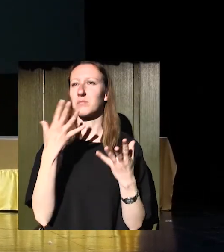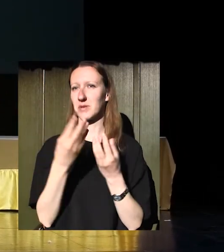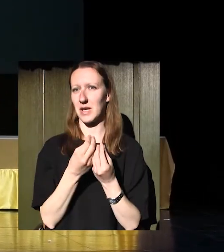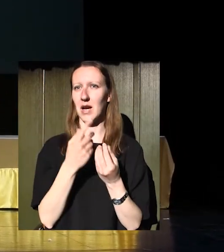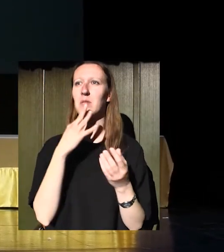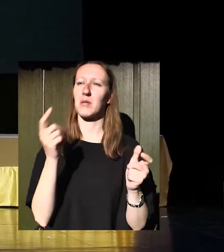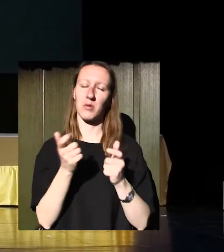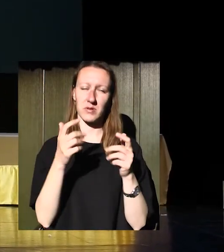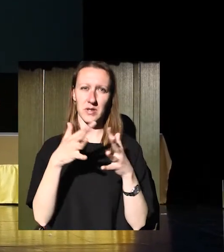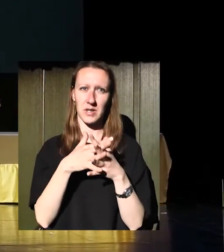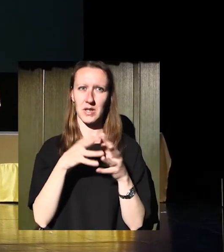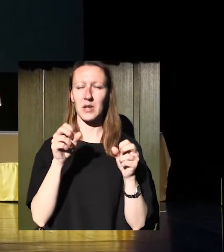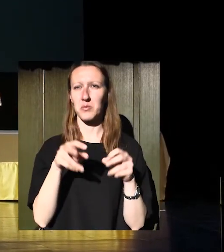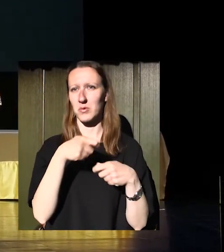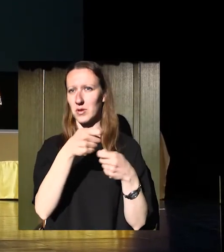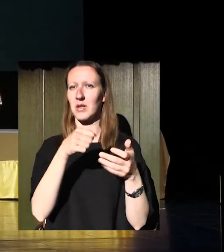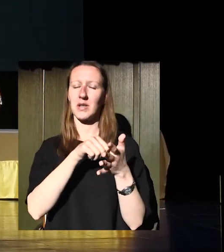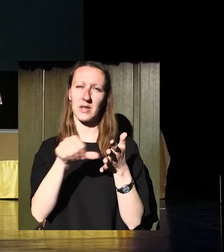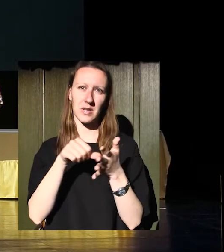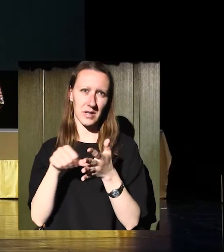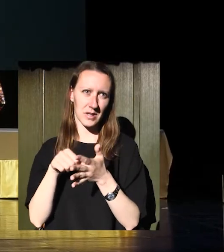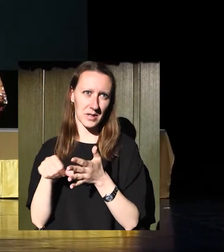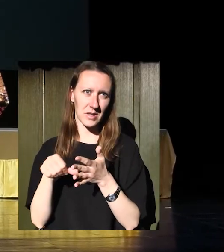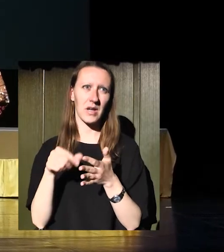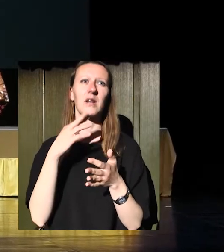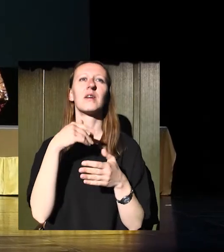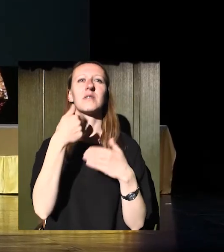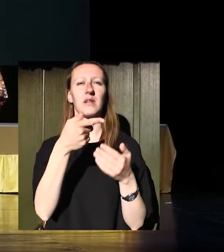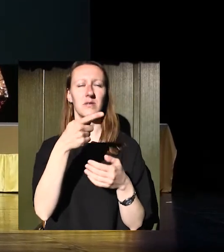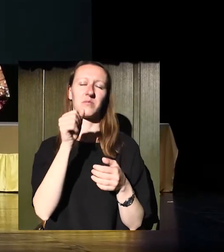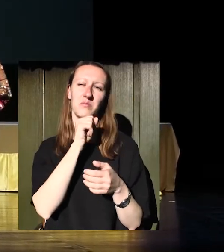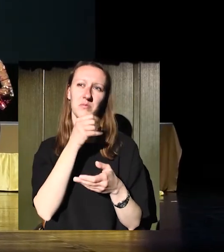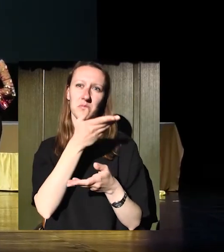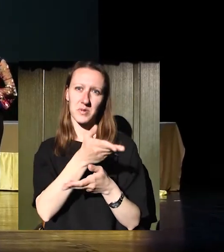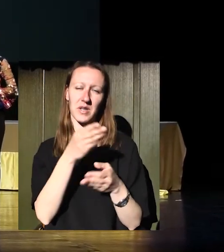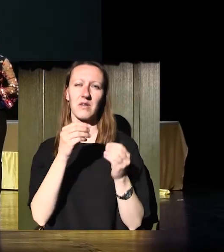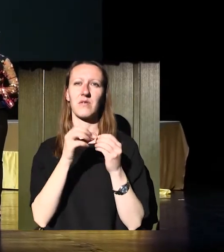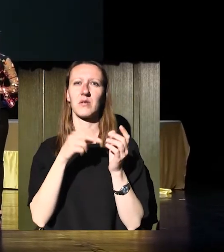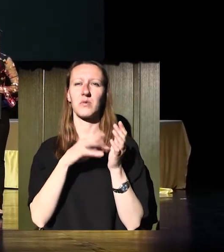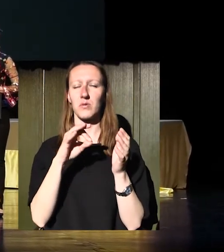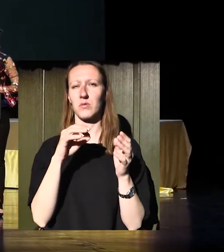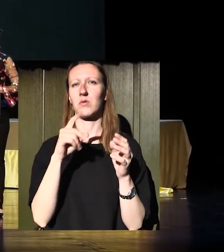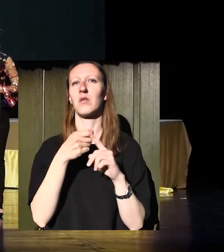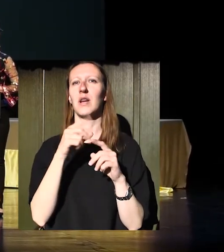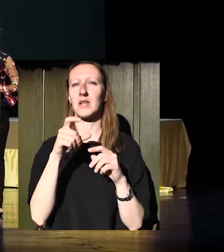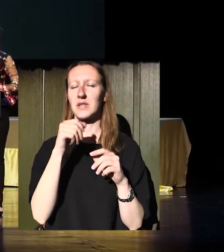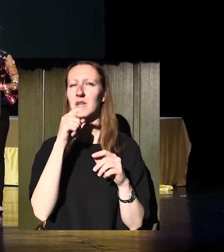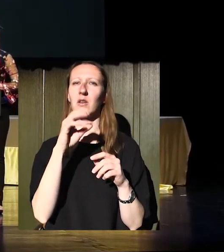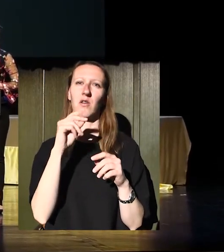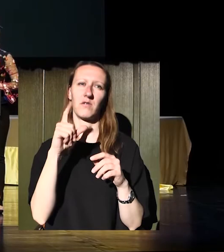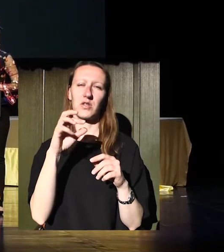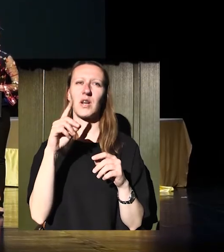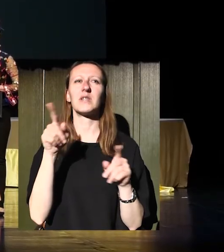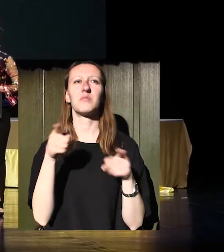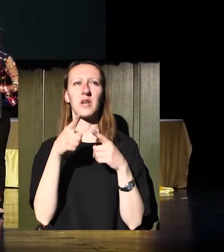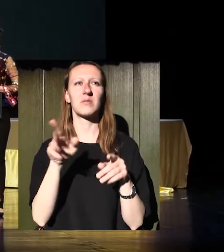essere stati con noi alla cerimonia della consegna dei premi e dei riconoscimenti. Lasciamo ora la conclusione del programma di oggi a Elis Lovrić e Bruno